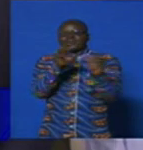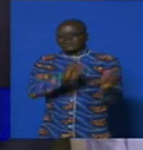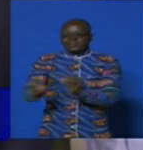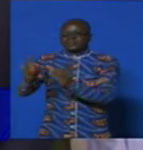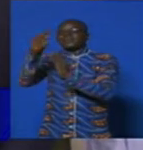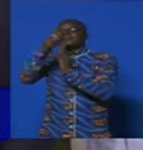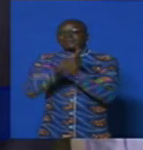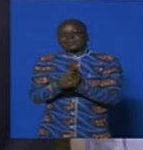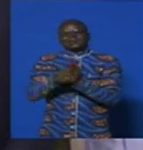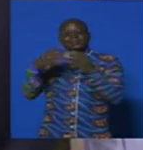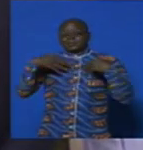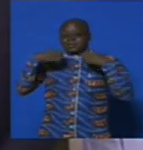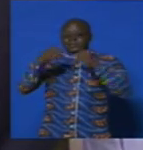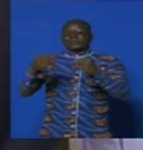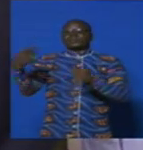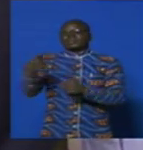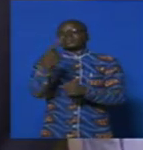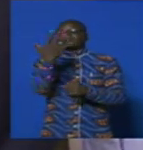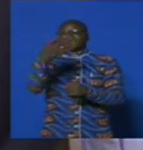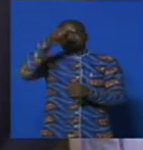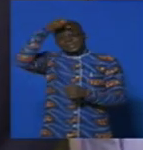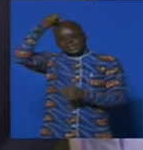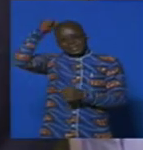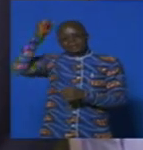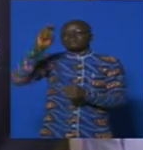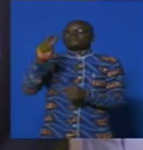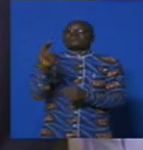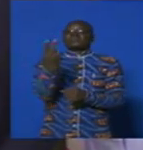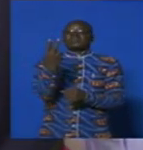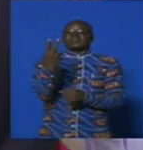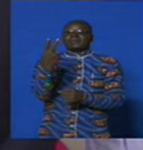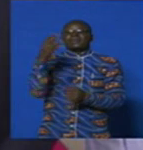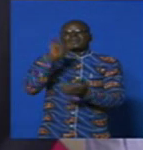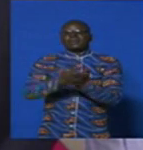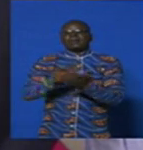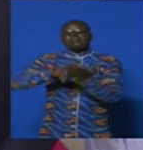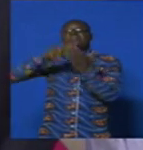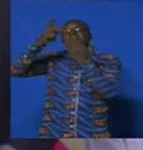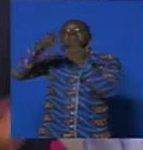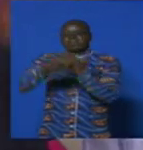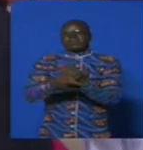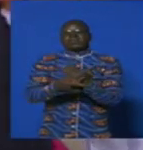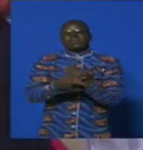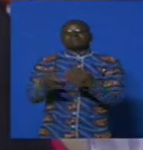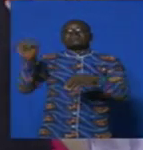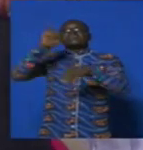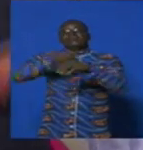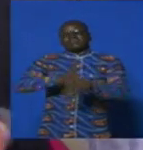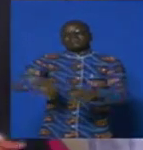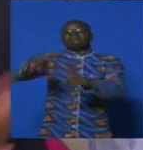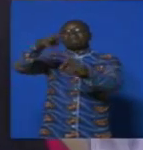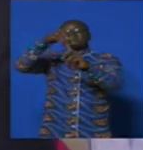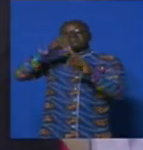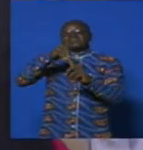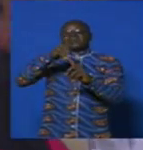force conjointe du G5 Sahel. Et le deuxième sujet, c'est le programme d'investissement prioritaire que